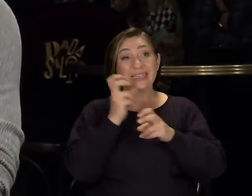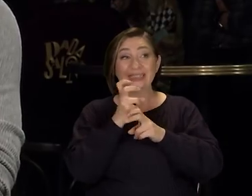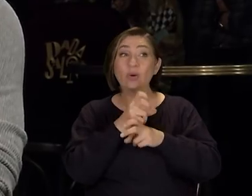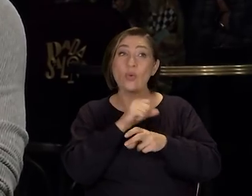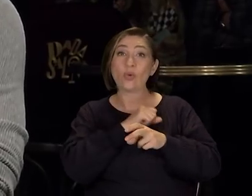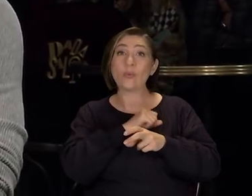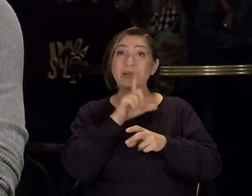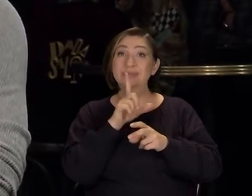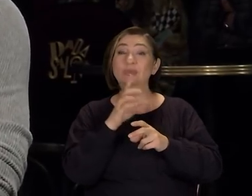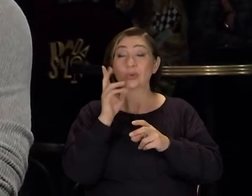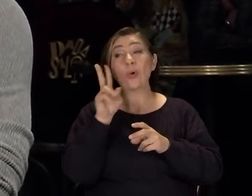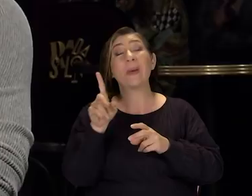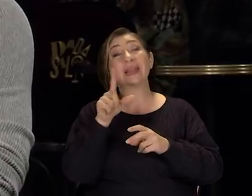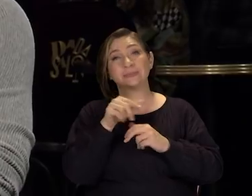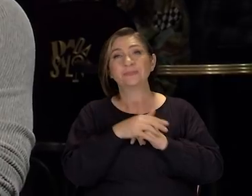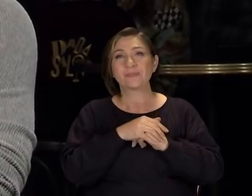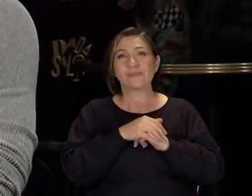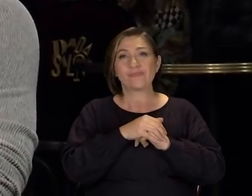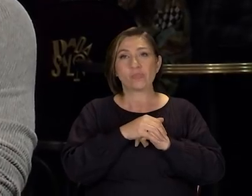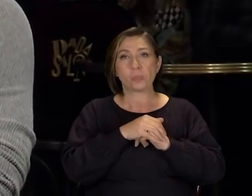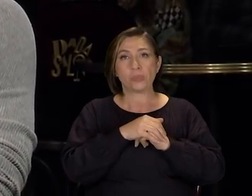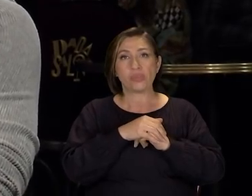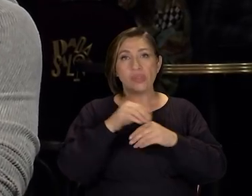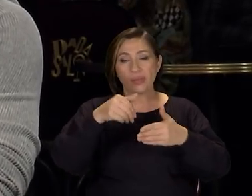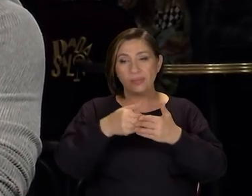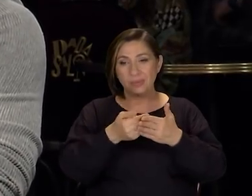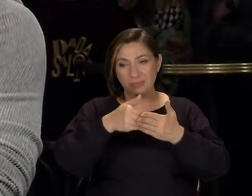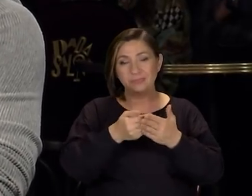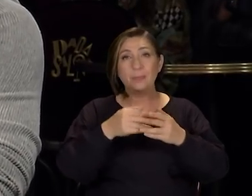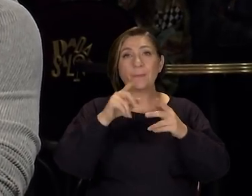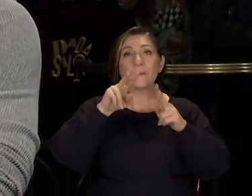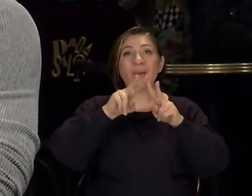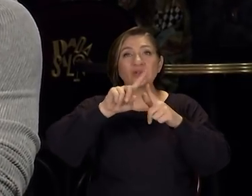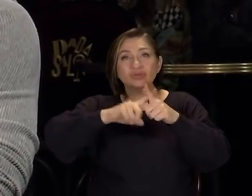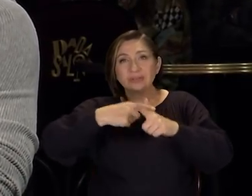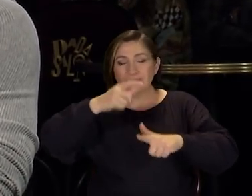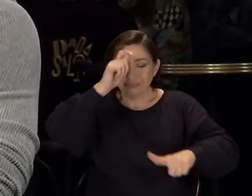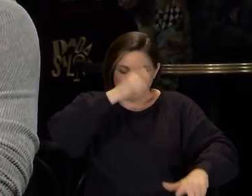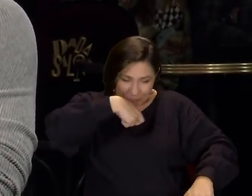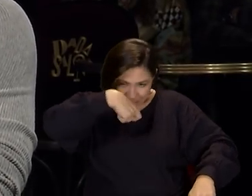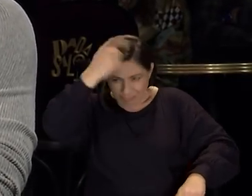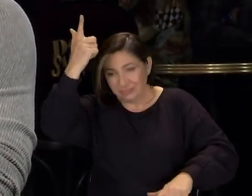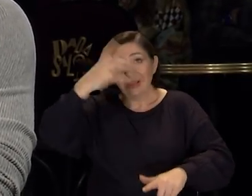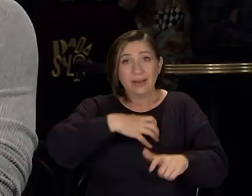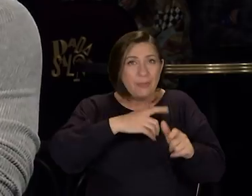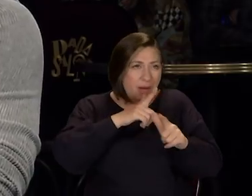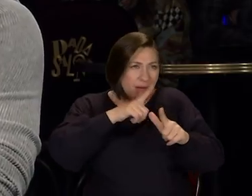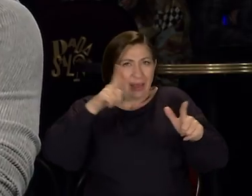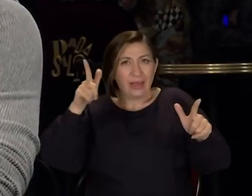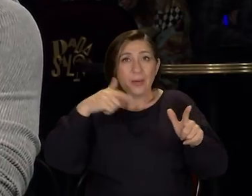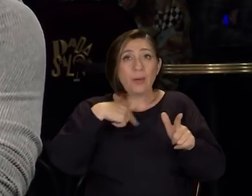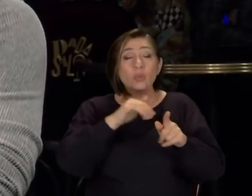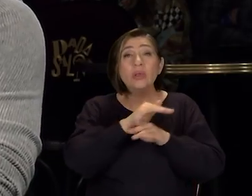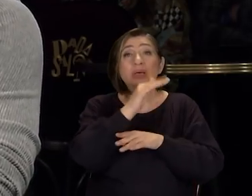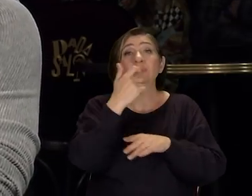zaman. Korkulur, görmen lazım yani. Evet. Ondan sonra o zaman bilet kesip mesela hani Michael Jackson oluyormuşum. Şapkamı fırlatıyormuşum, annem çıldık atıyormuş falan. Sonra ben bunu